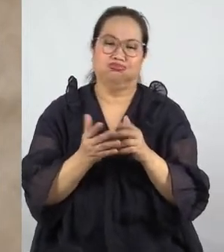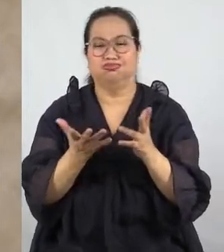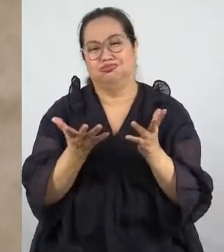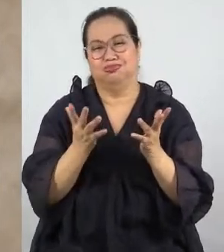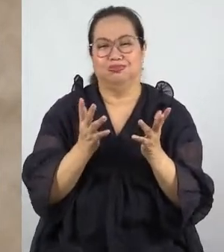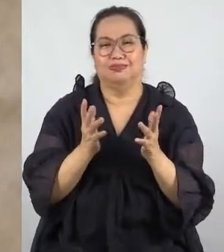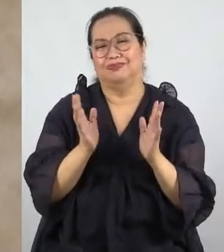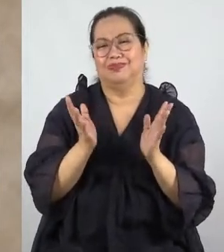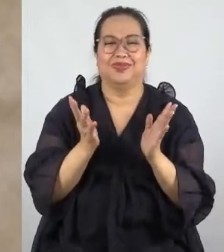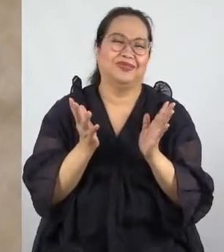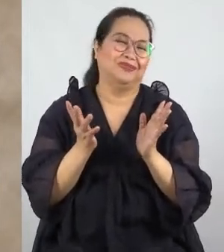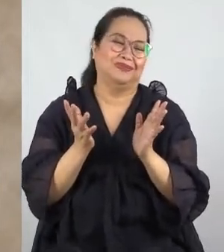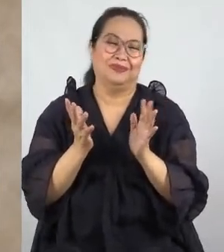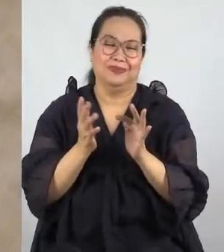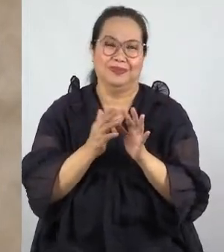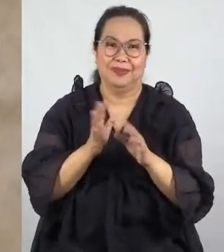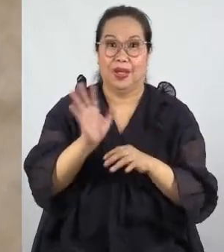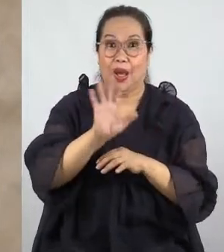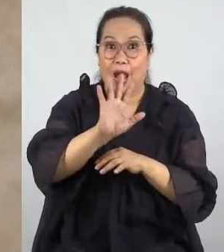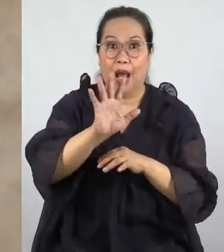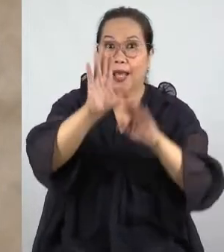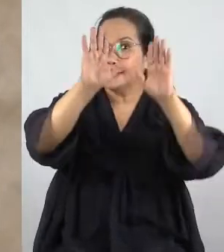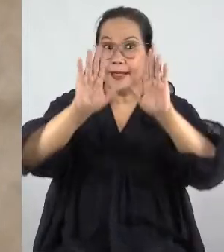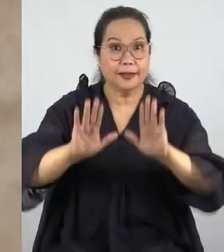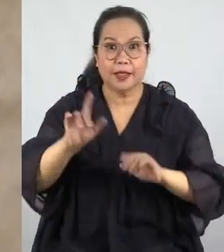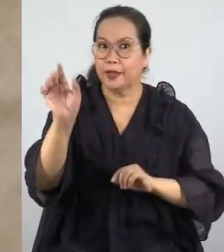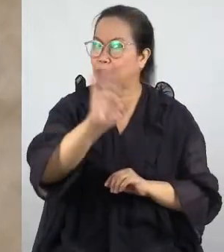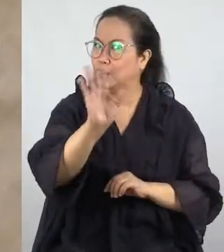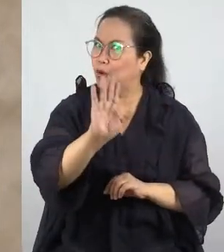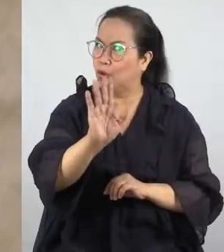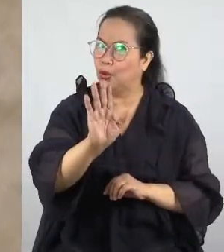lang. Hindi yung tuwing linggo lang.